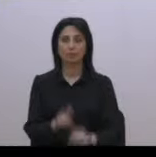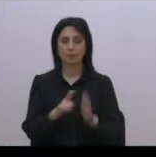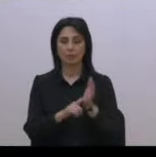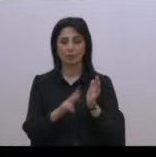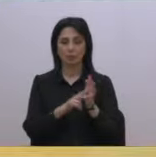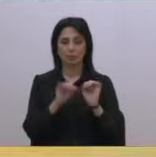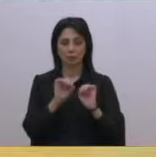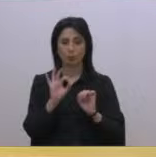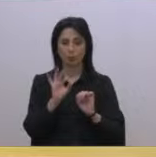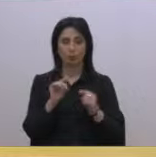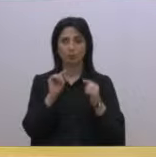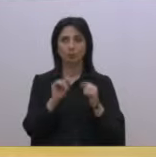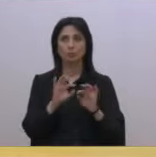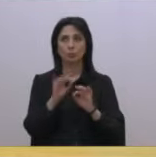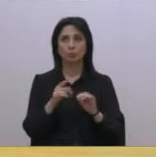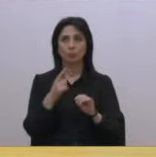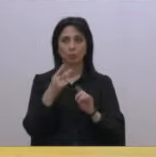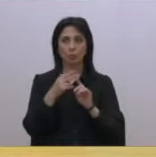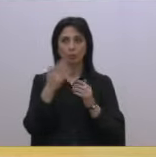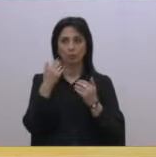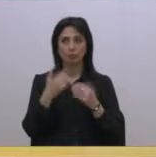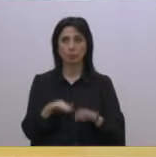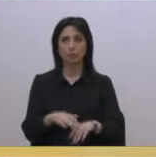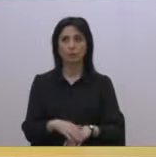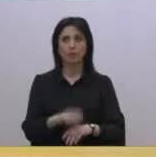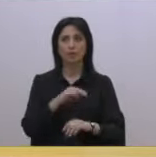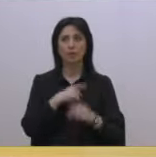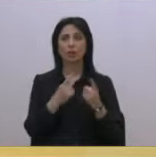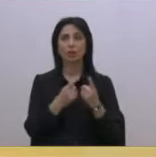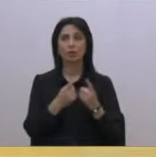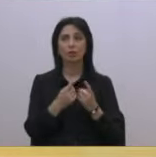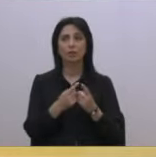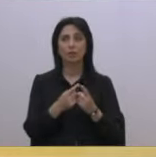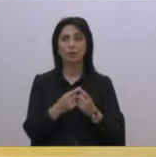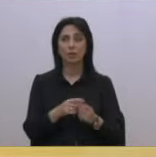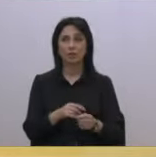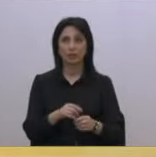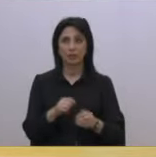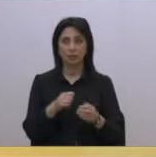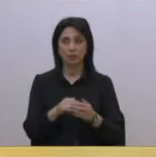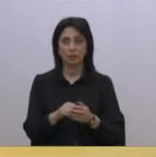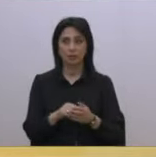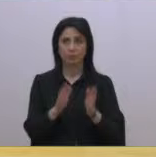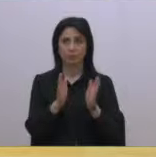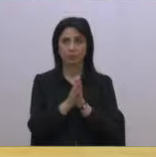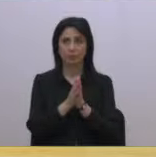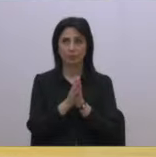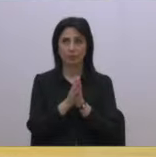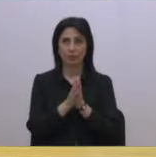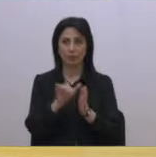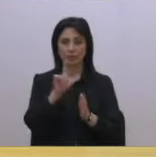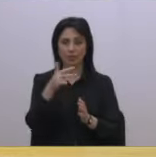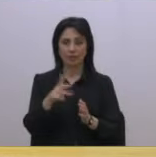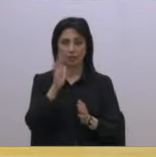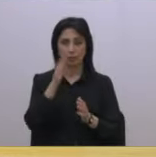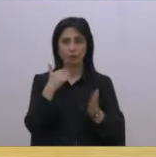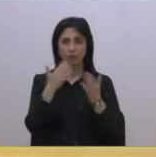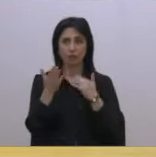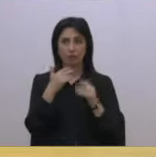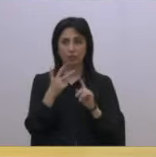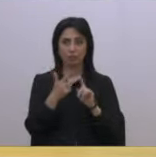სამოცდა თვრამეტი მომხრე ნული წინააღმდეგი პროექტი მეორე მოსმენით მიღებულია კოლეგებო, სამის ნახევარზე გთხოვთ, რომ ყველა ვიყო დარბაში, გვექნება